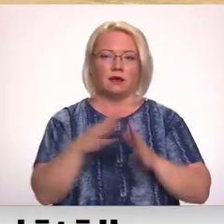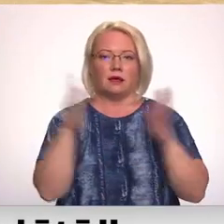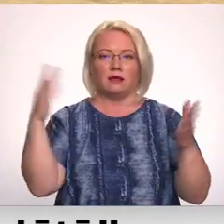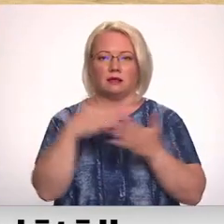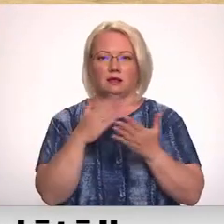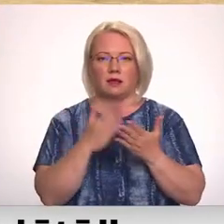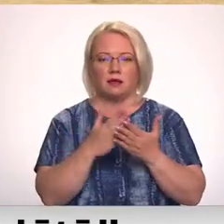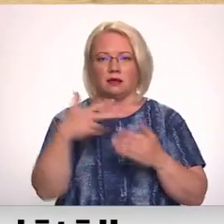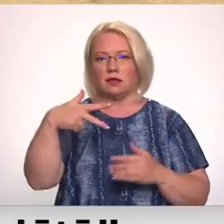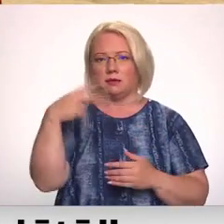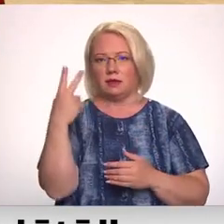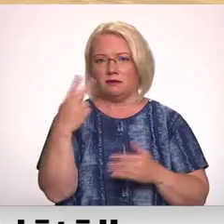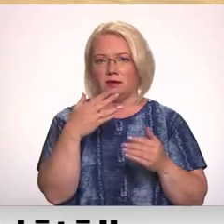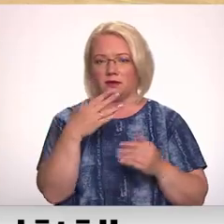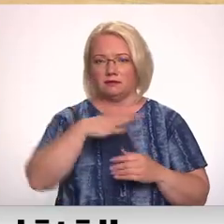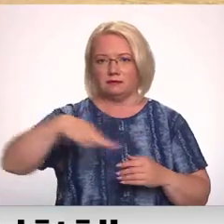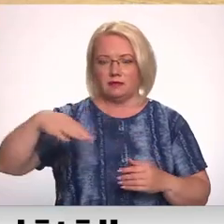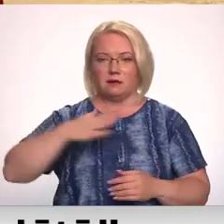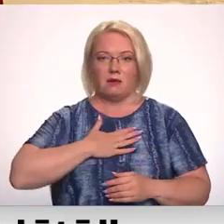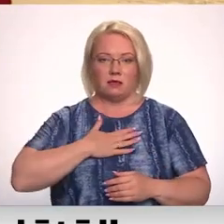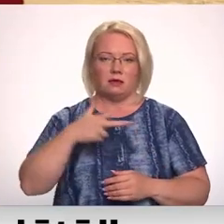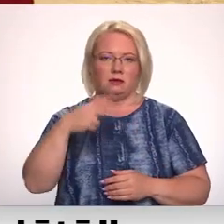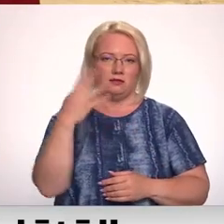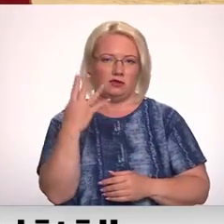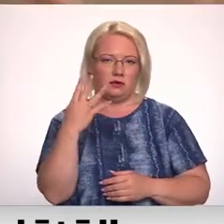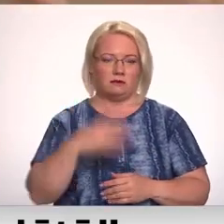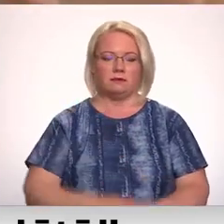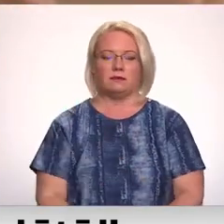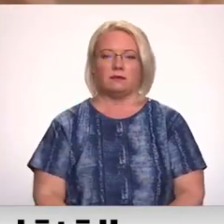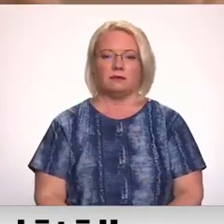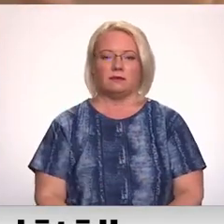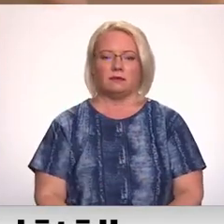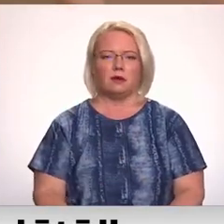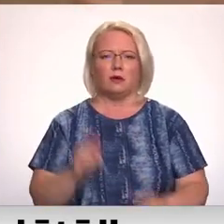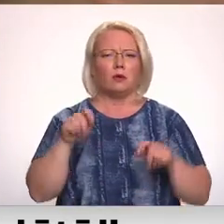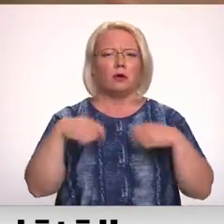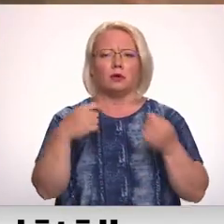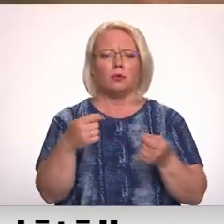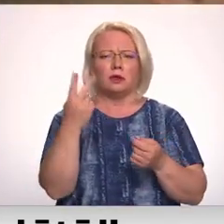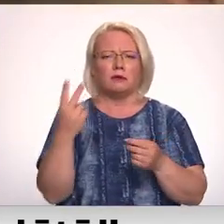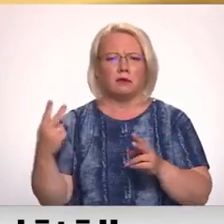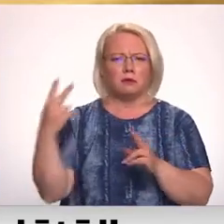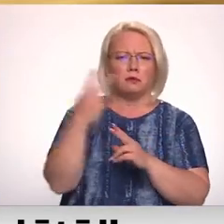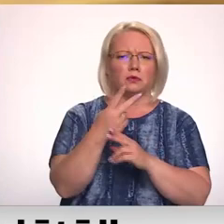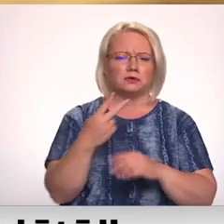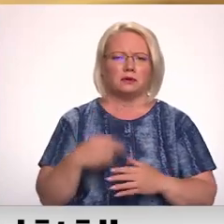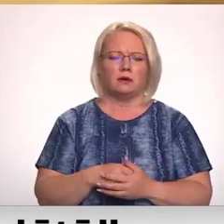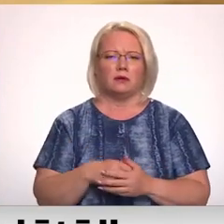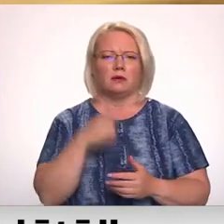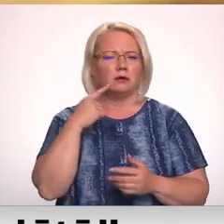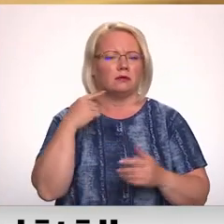ir 32, manai ir 34. Ko tas dod tās divas stīgas klāt?